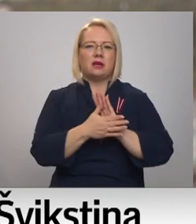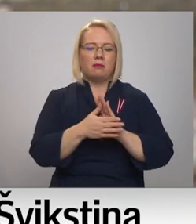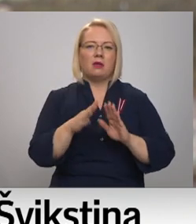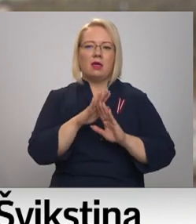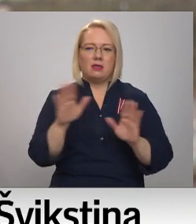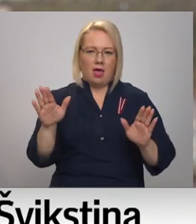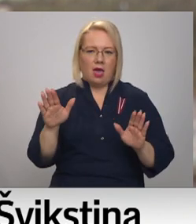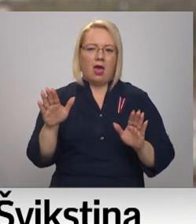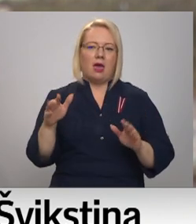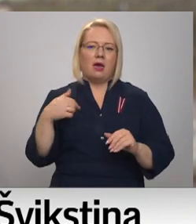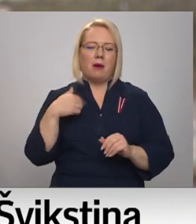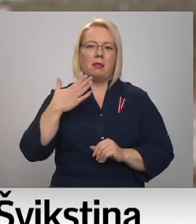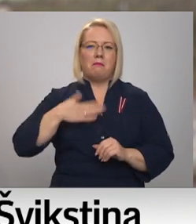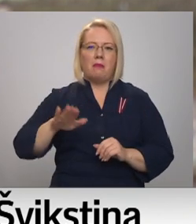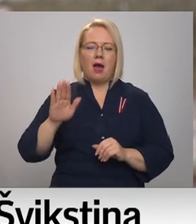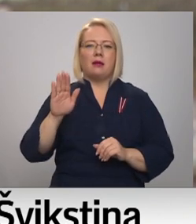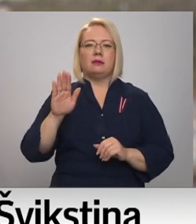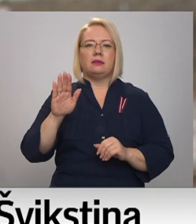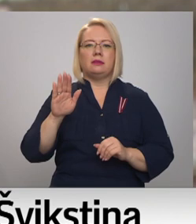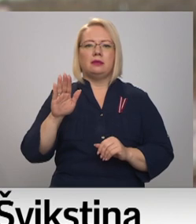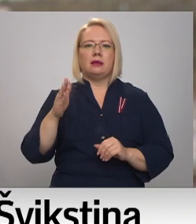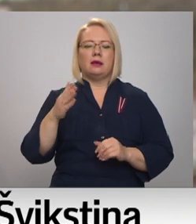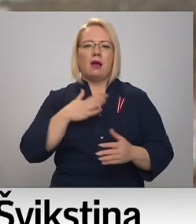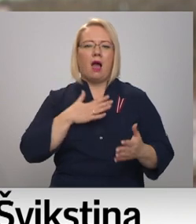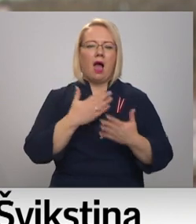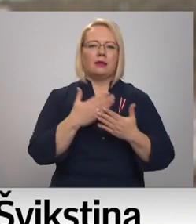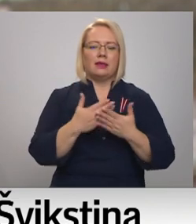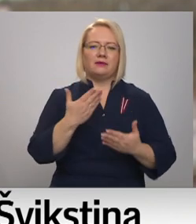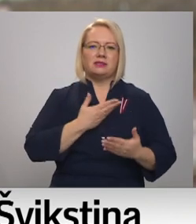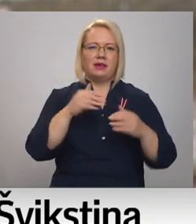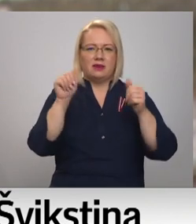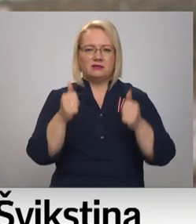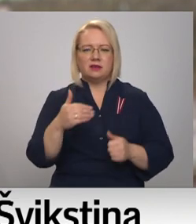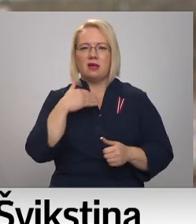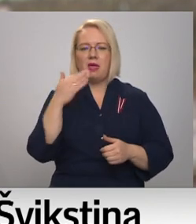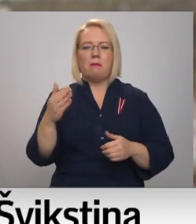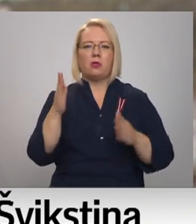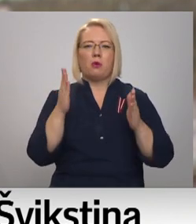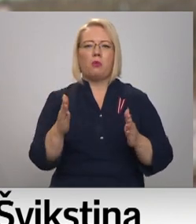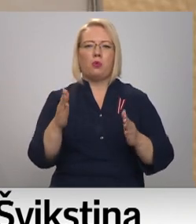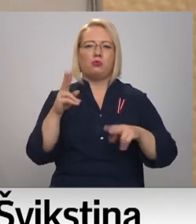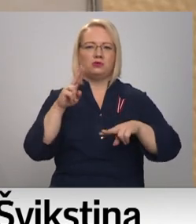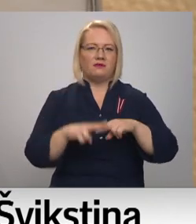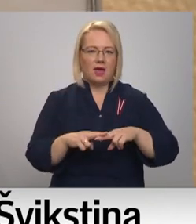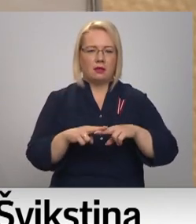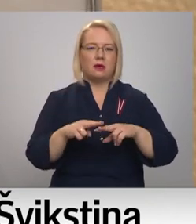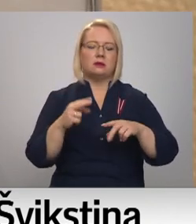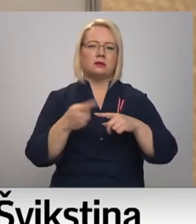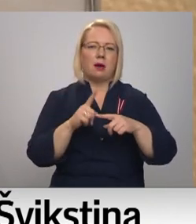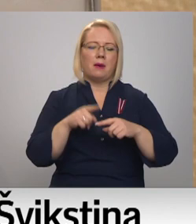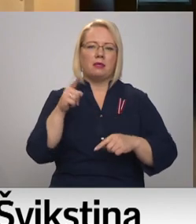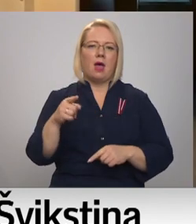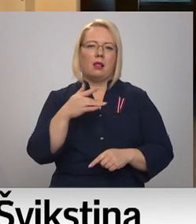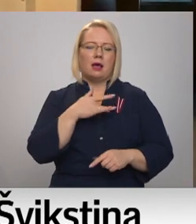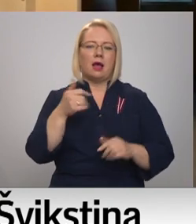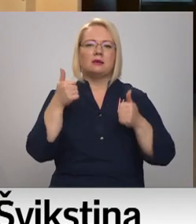darīt, jo man patīk tā kā aktīvs dzīvesveids, man nepatīk sēdēt uz vietas, līdz ar to tā man likās ļoti laba